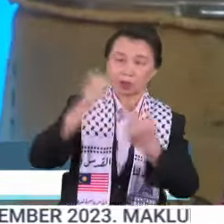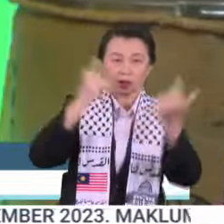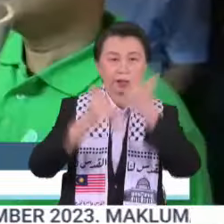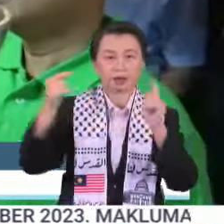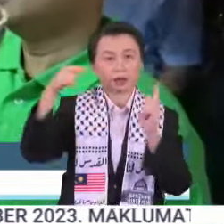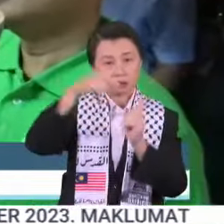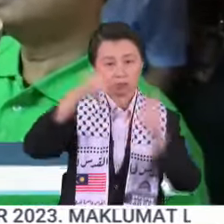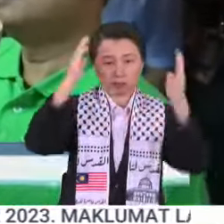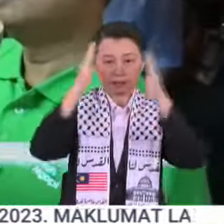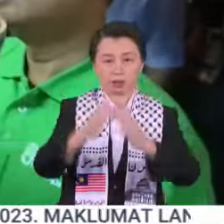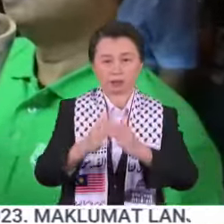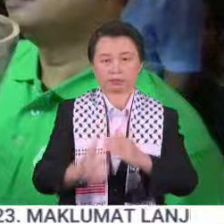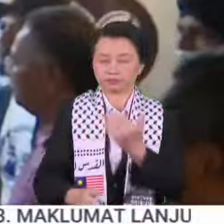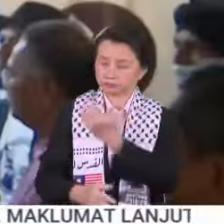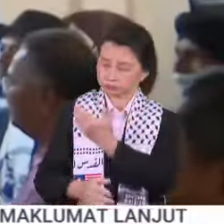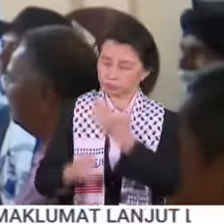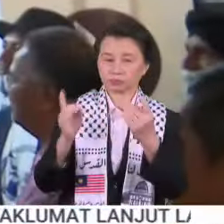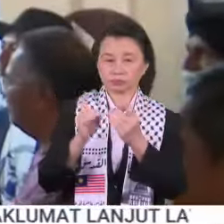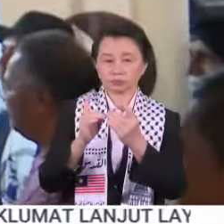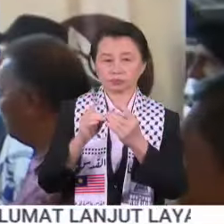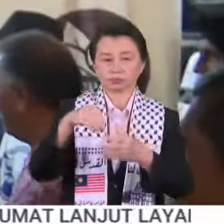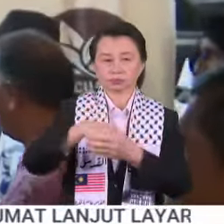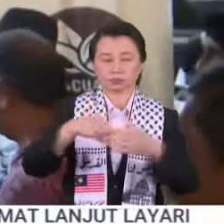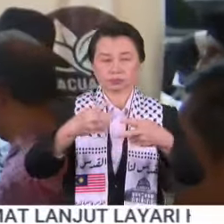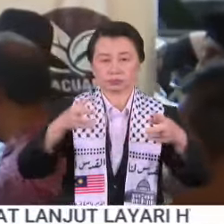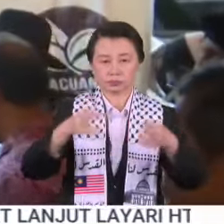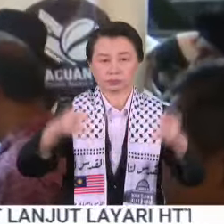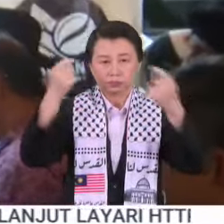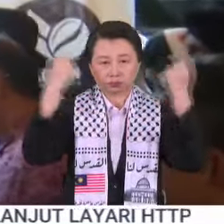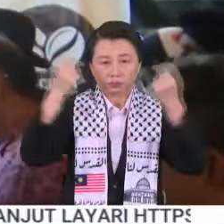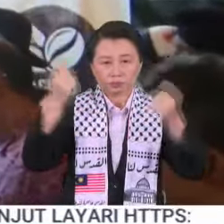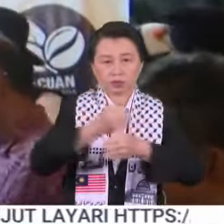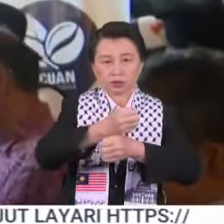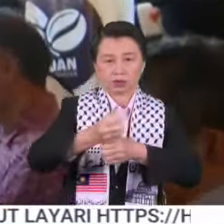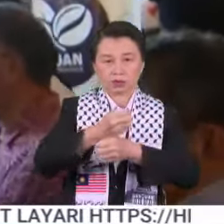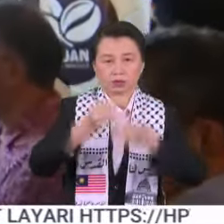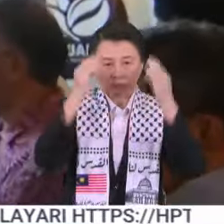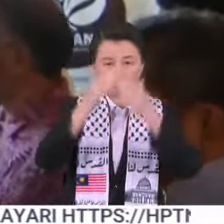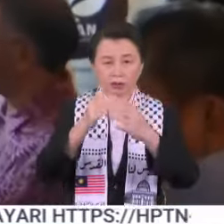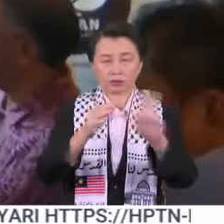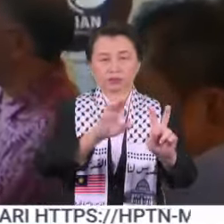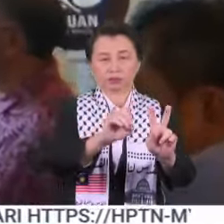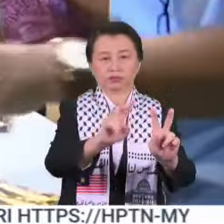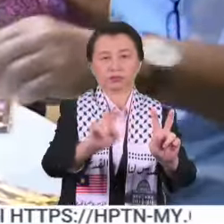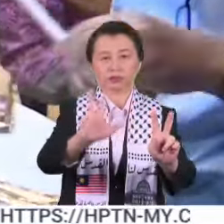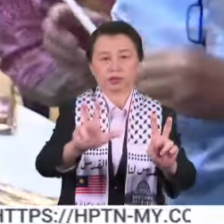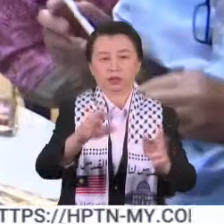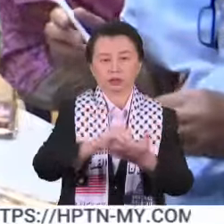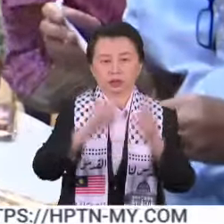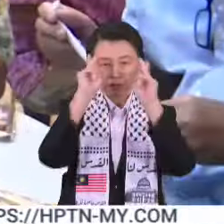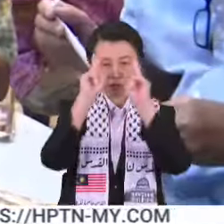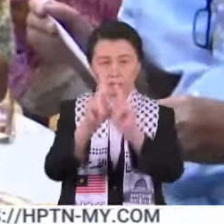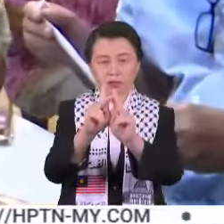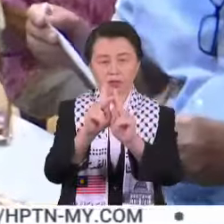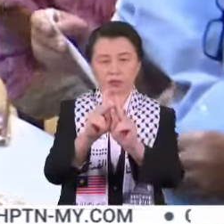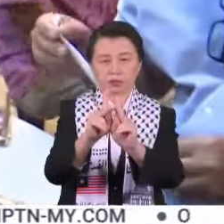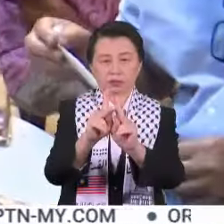negeri Pahang. Beliau ditemui pemberita pada perasmian Festival Kopi Pahang 2023 di Kuantan, Pahang.